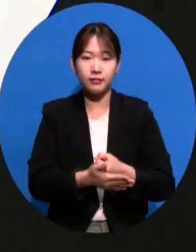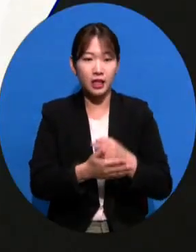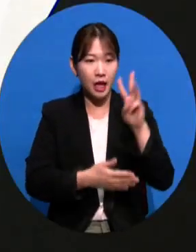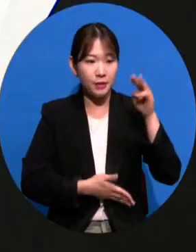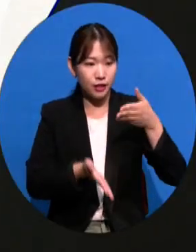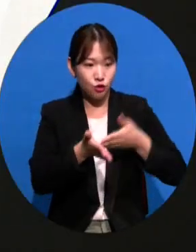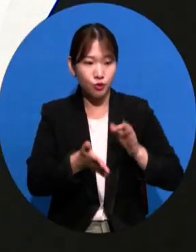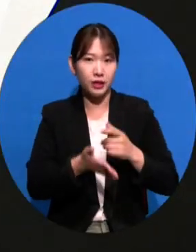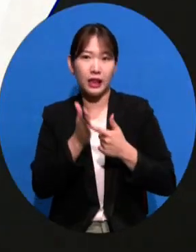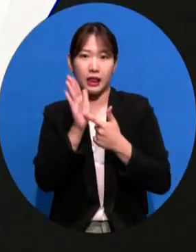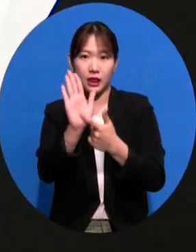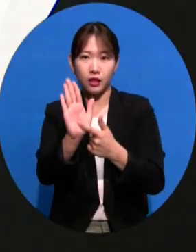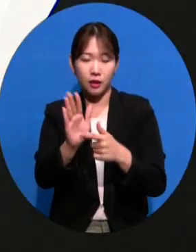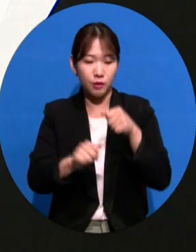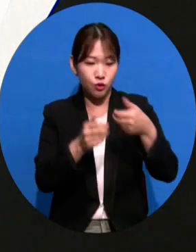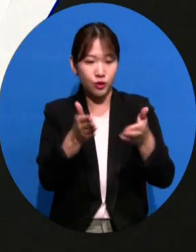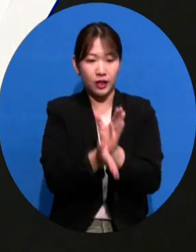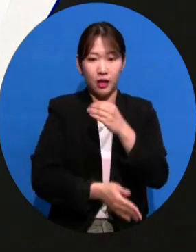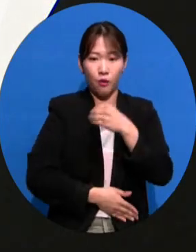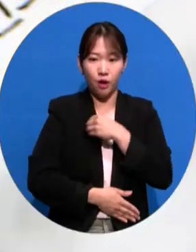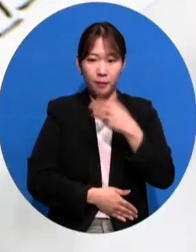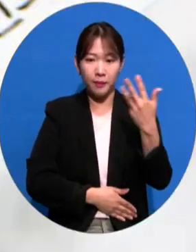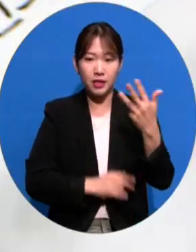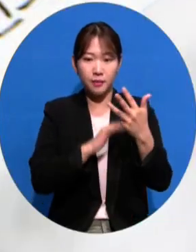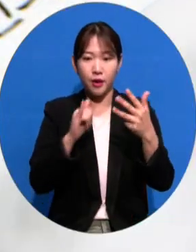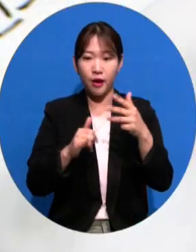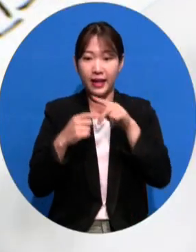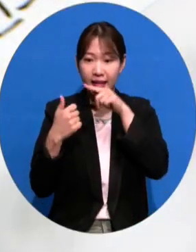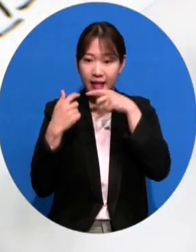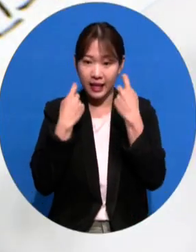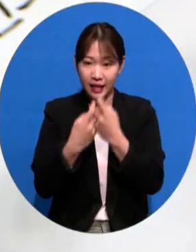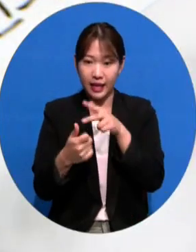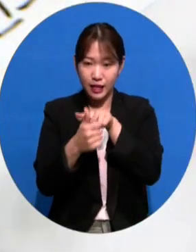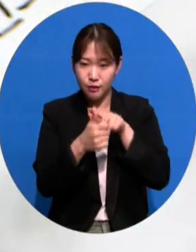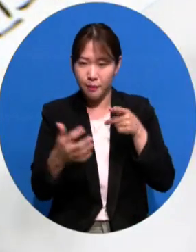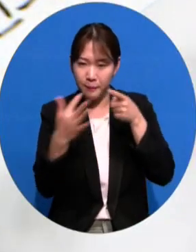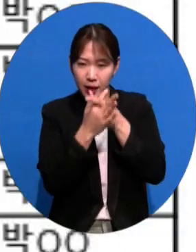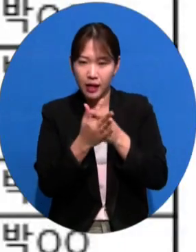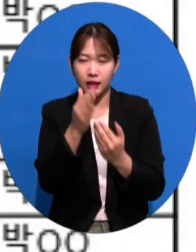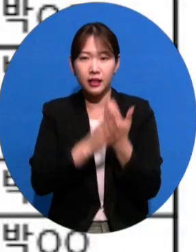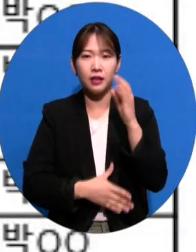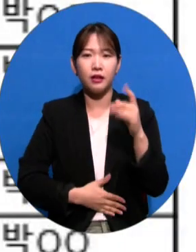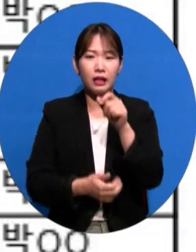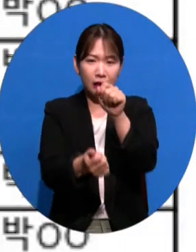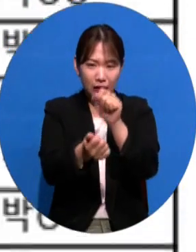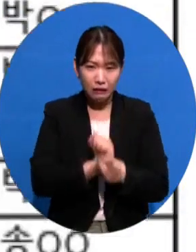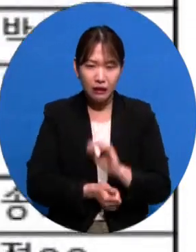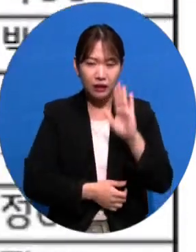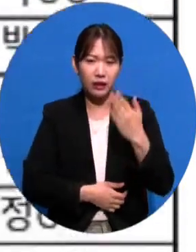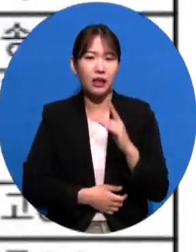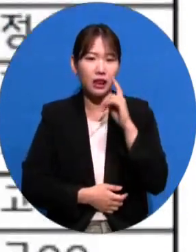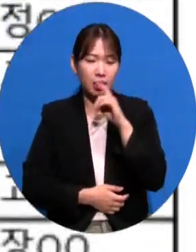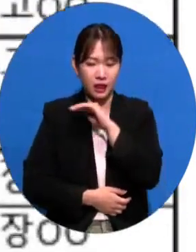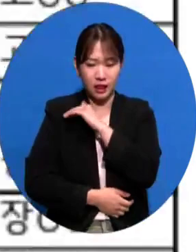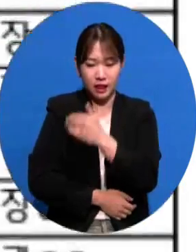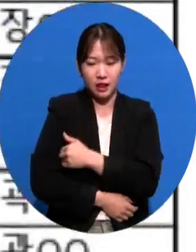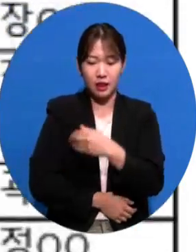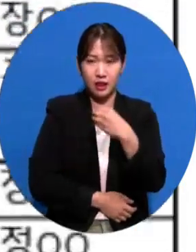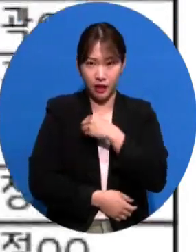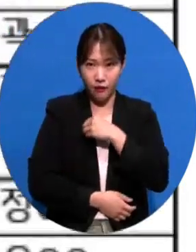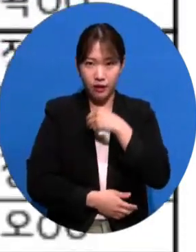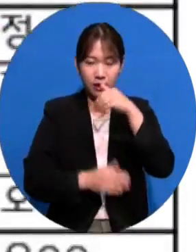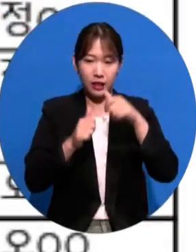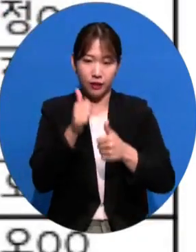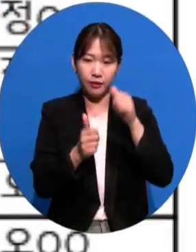MBC 보도로 드러난 민주당원 8천여 명의 개인정보 유출 사태로 오염된 권리당원을 경선에서